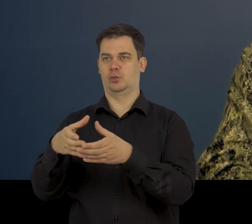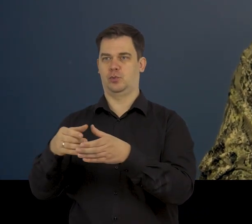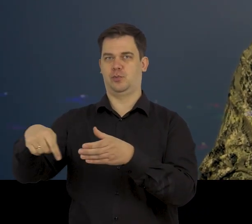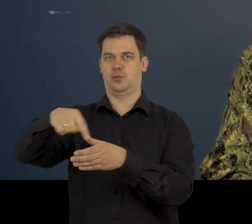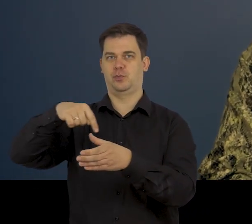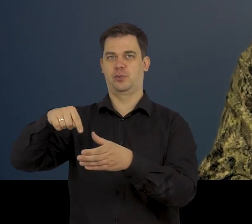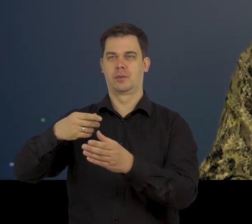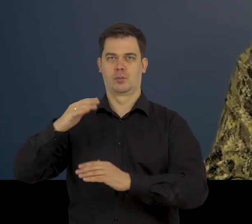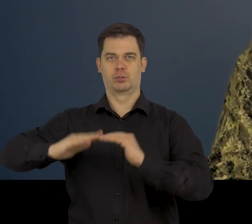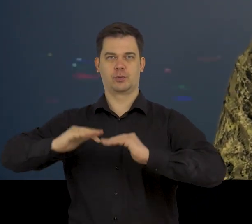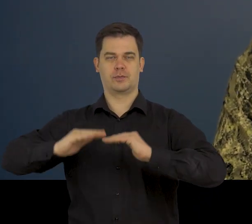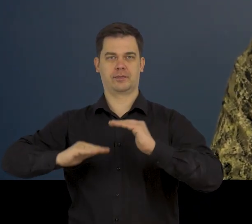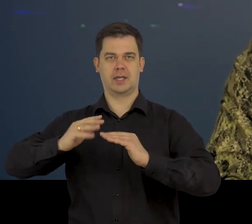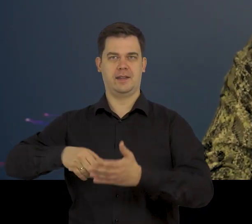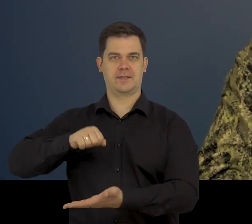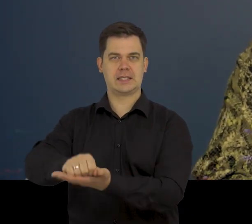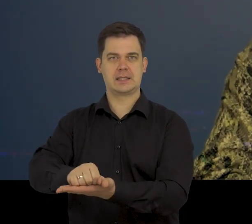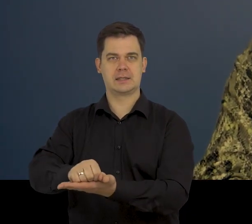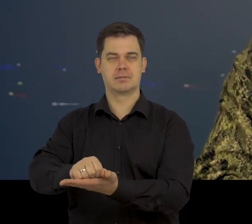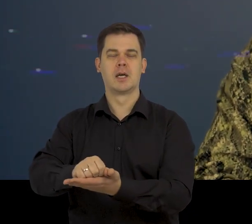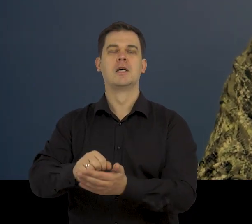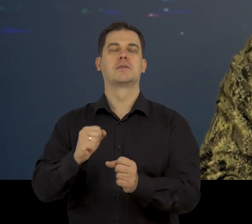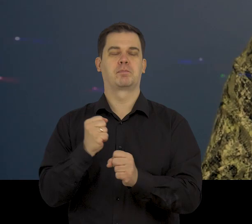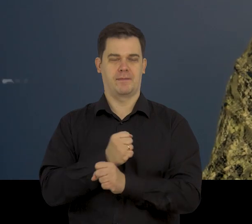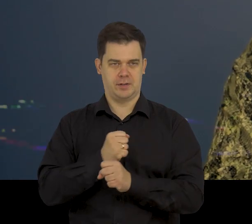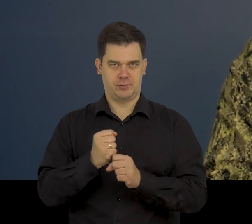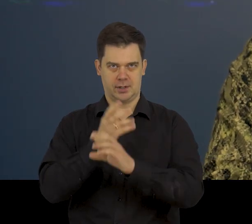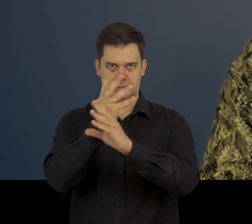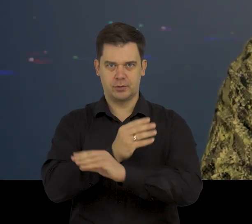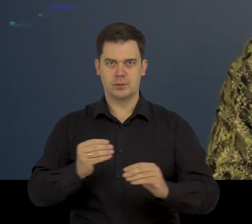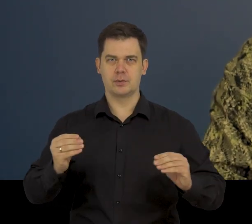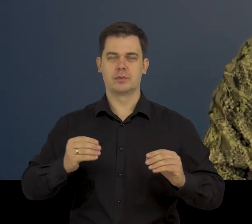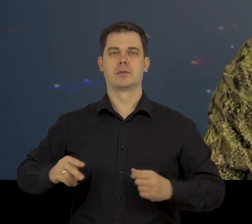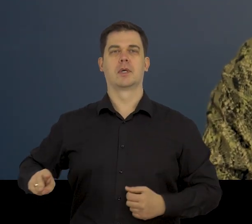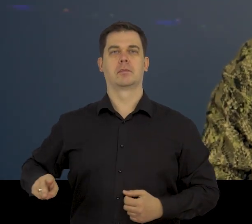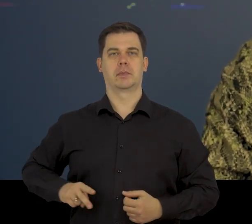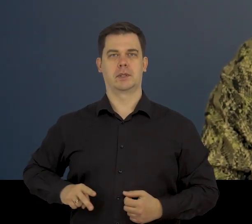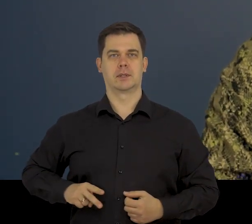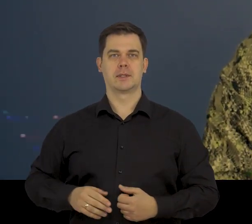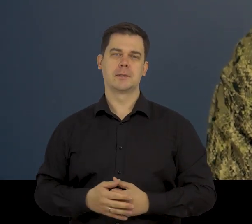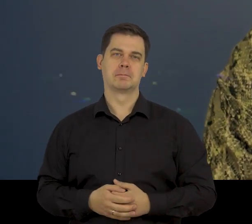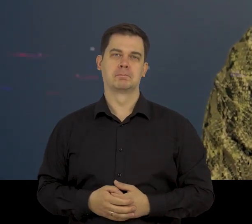gminy, przez którą przebiega wyżej wspomniana inwestycja, z poważaniem